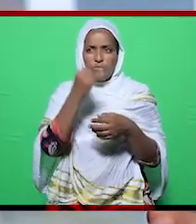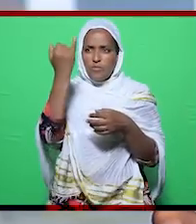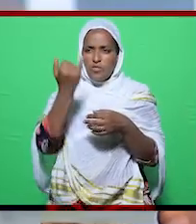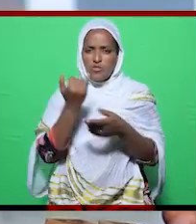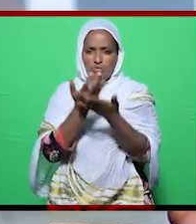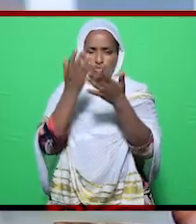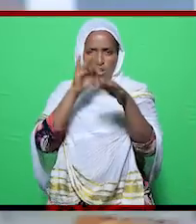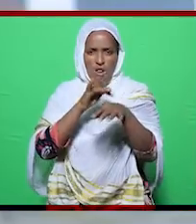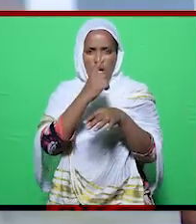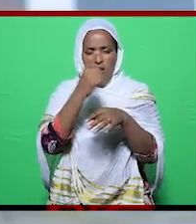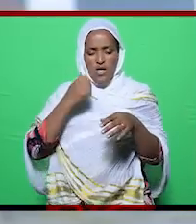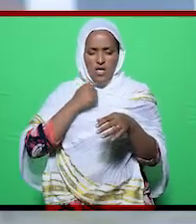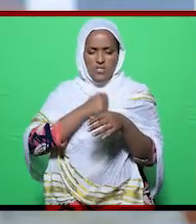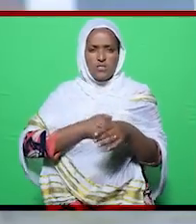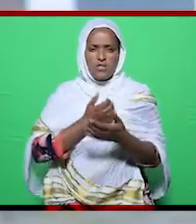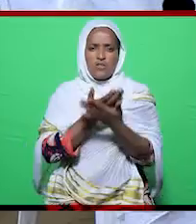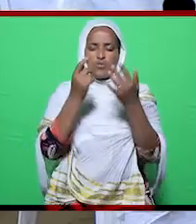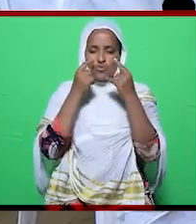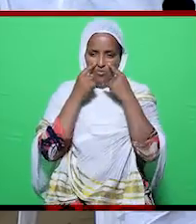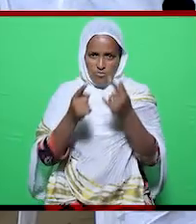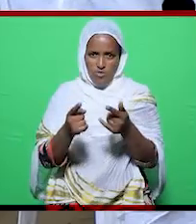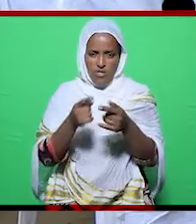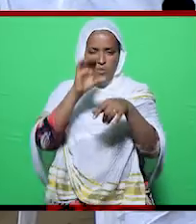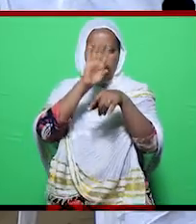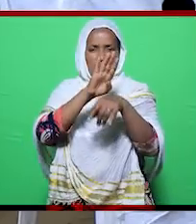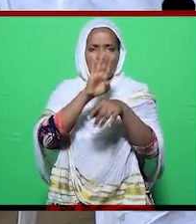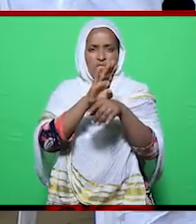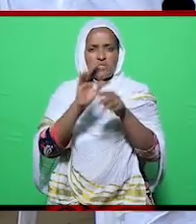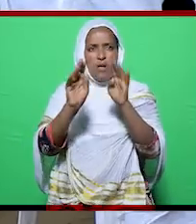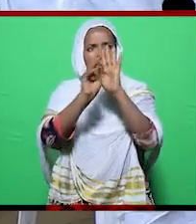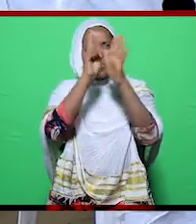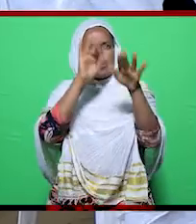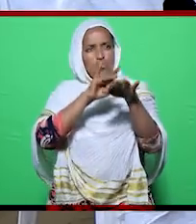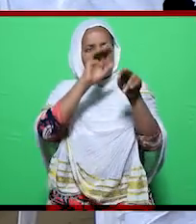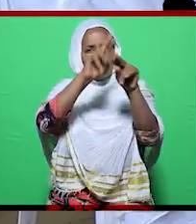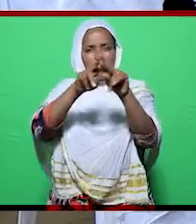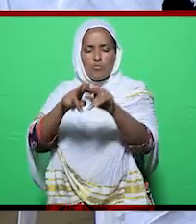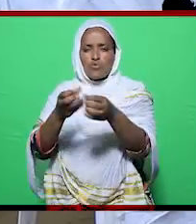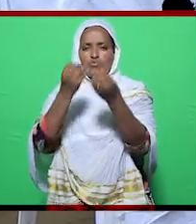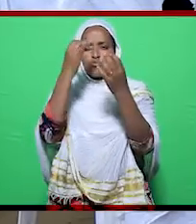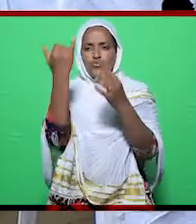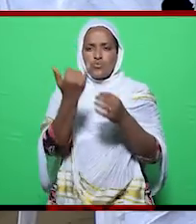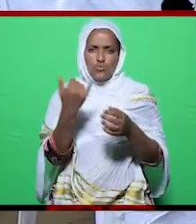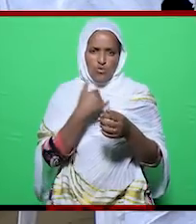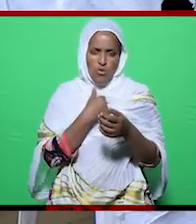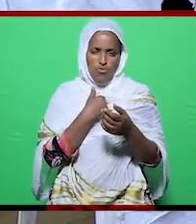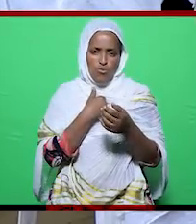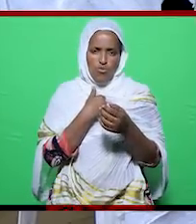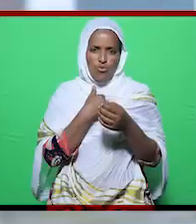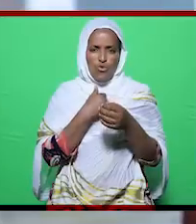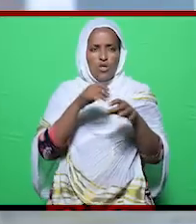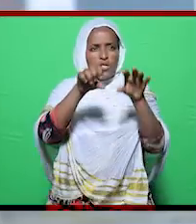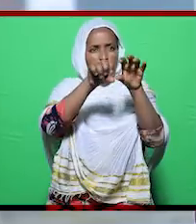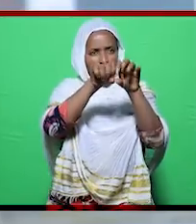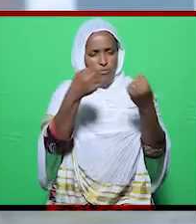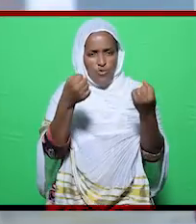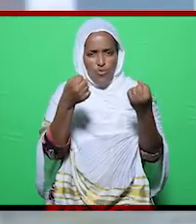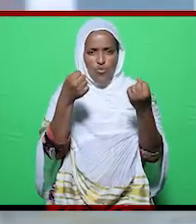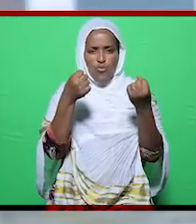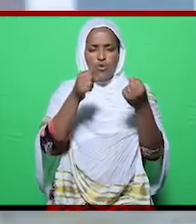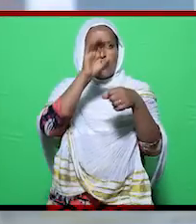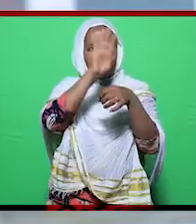ነው ችግር ነው? ቤተ መቅደሳችን ማከባቢ ብዙ ሥዕሎች ተቀዳደው ይታያሉ፣ ባለቤትም የለም። እነተ ለመናገር በሥዕል ጉዳይ